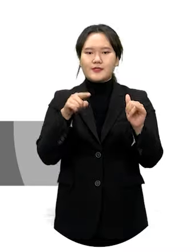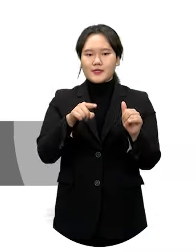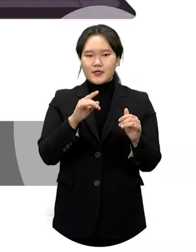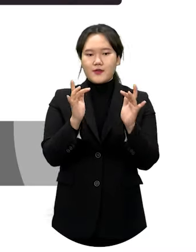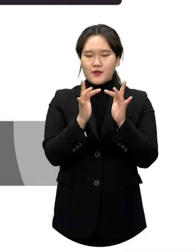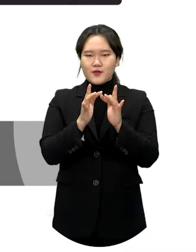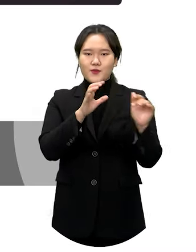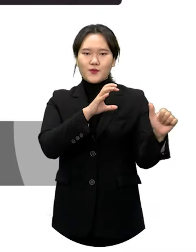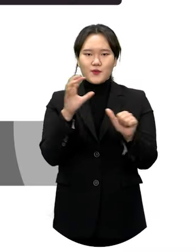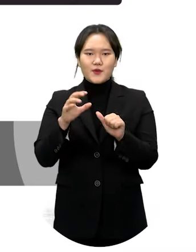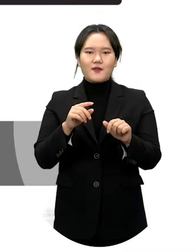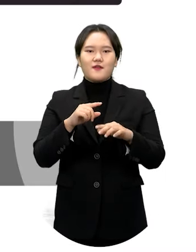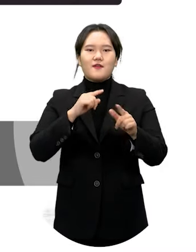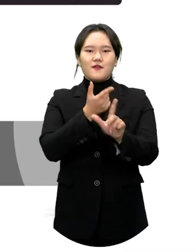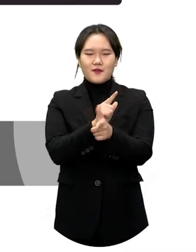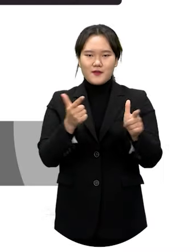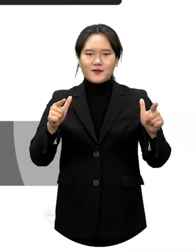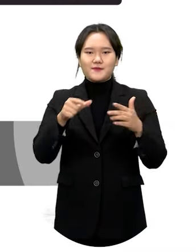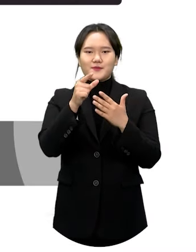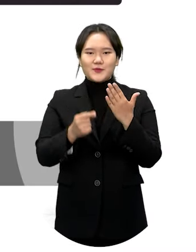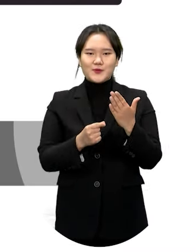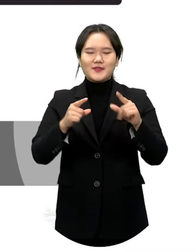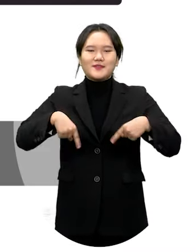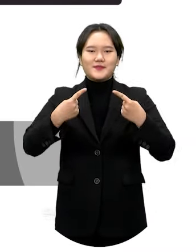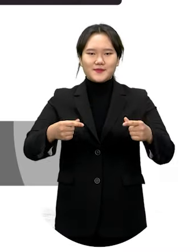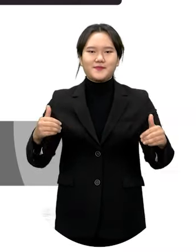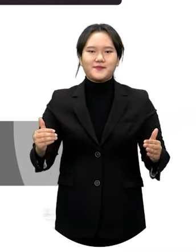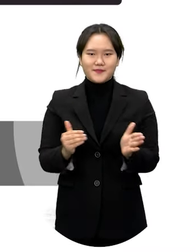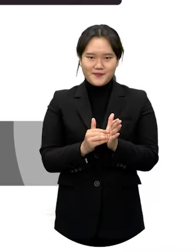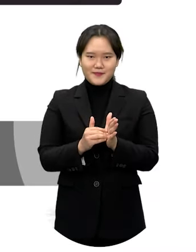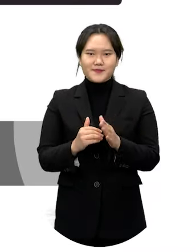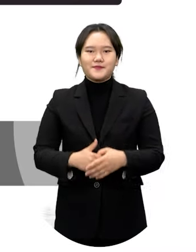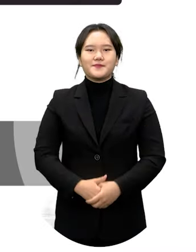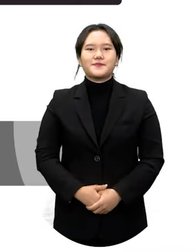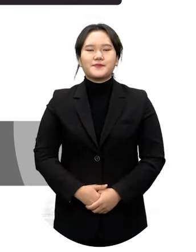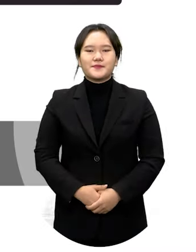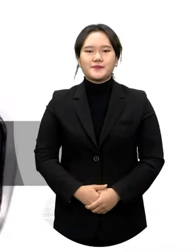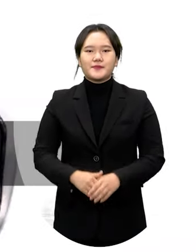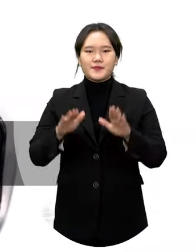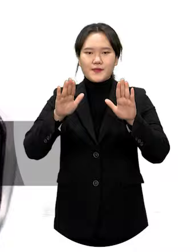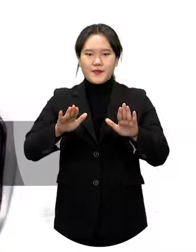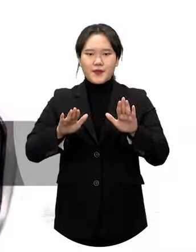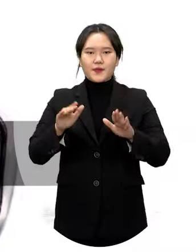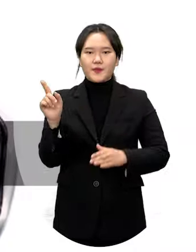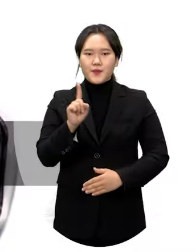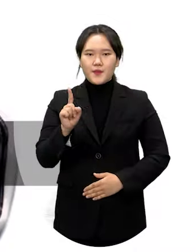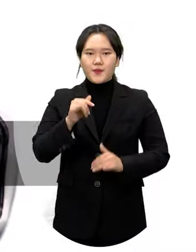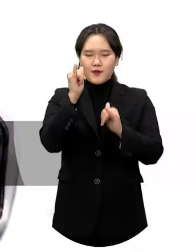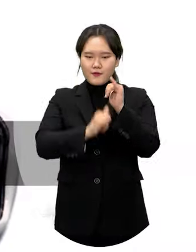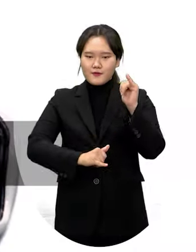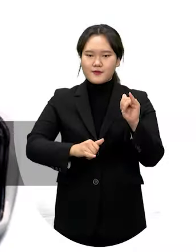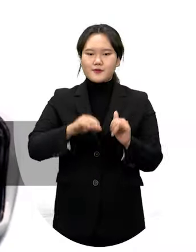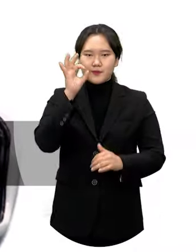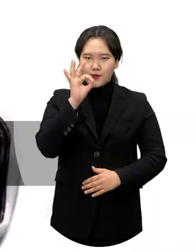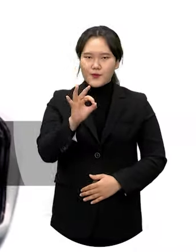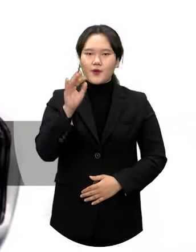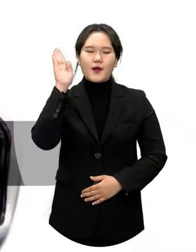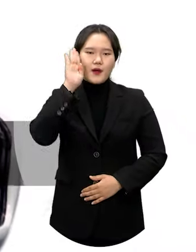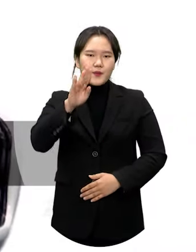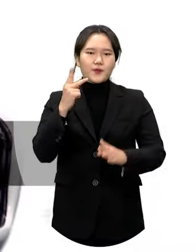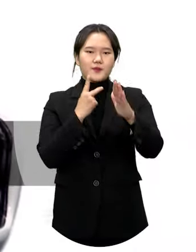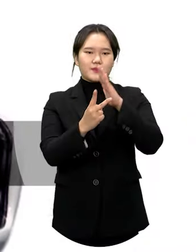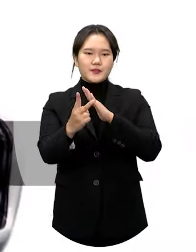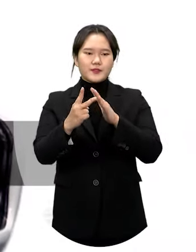새로운 소통 공간 안에서 다양한 프로그램에 참여하며 즐거운 시간을 만끽했는데요. 이번 행사는 센터의 발자취를